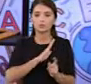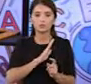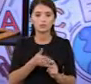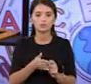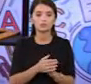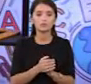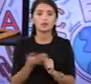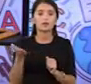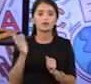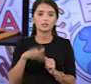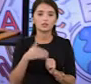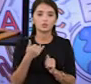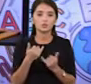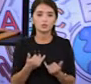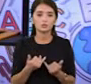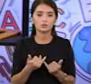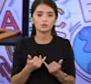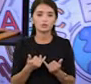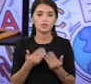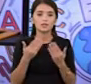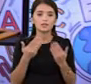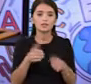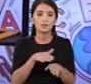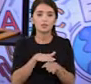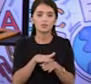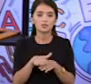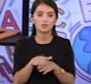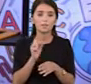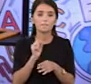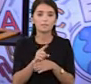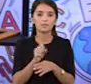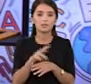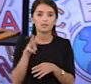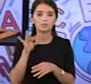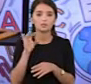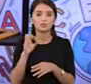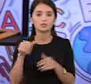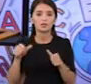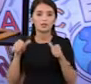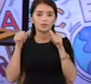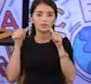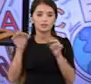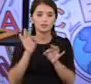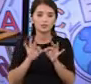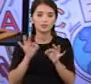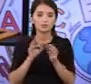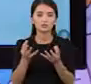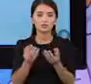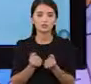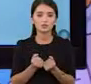kelmadingizmi? Keling, unday bo'lsa, hozir siz bajargan masala va misolni ekran bilan tekshirib